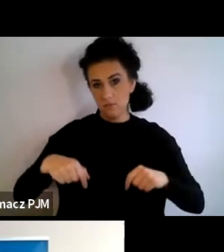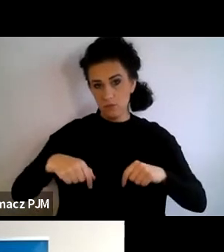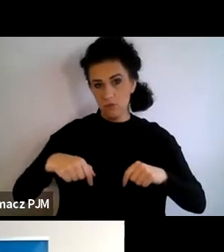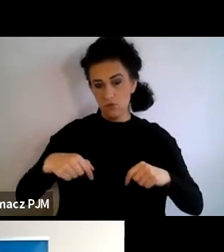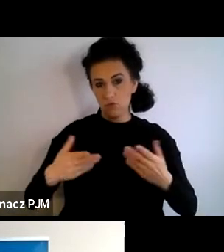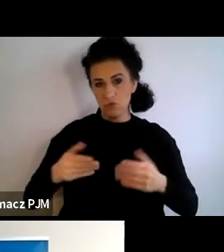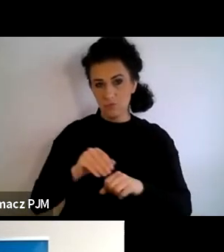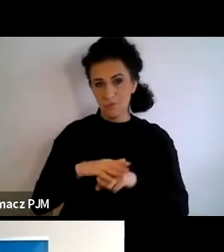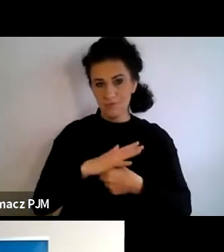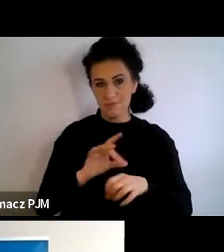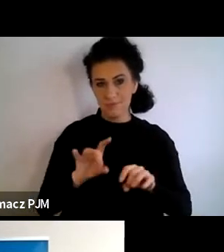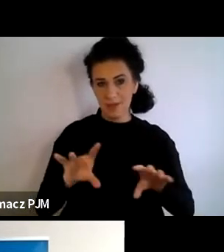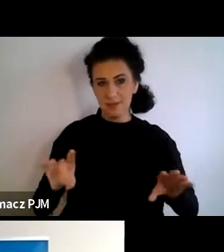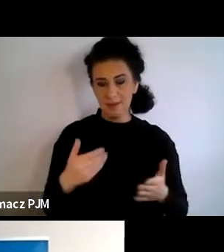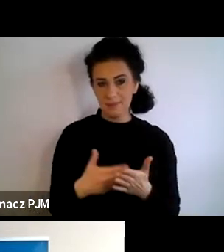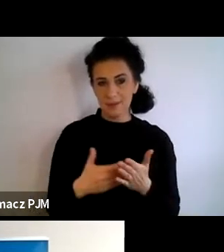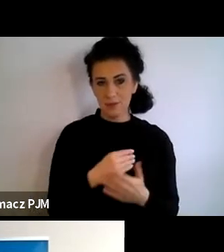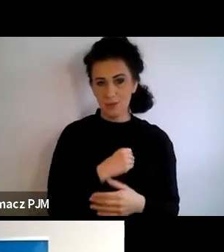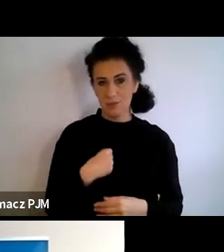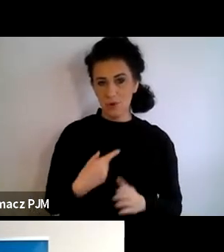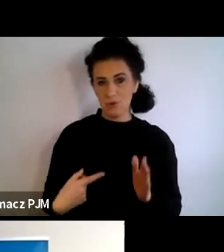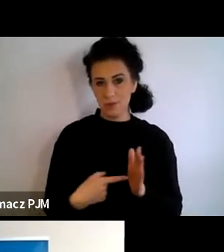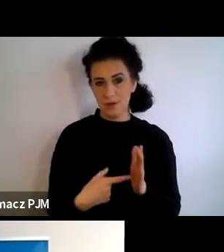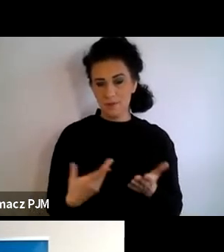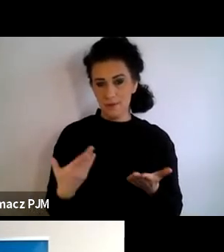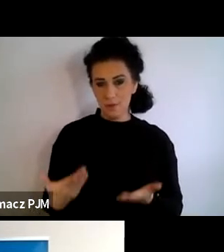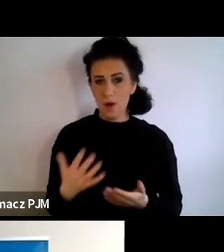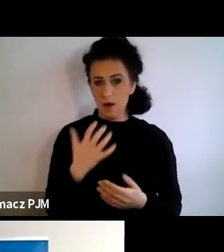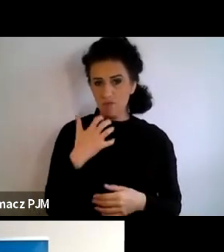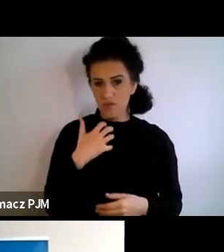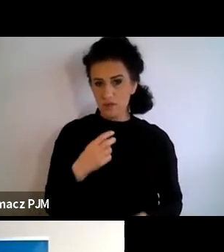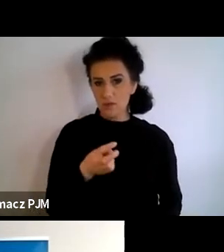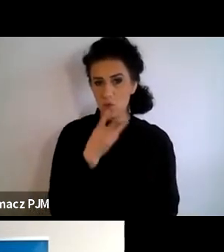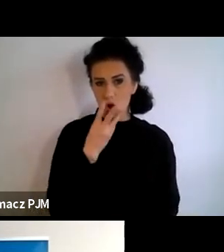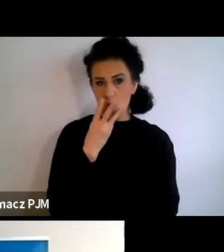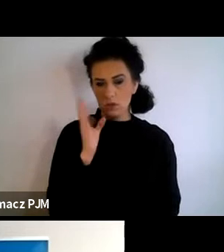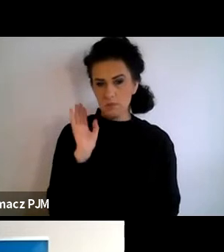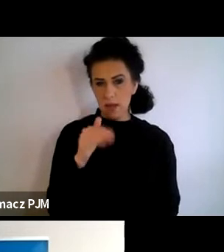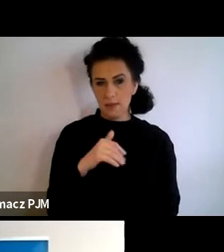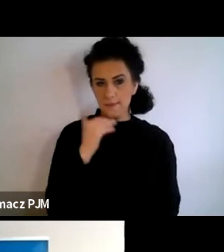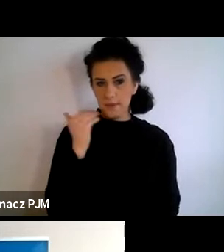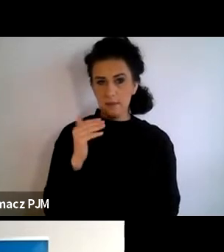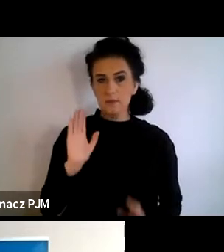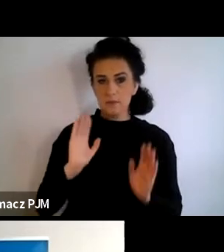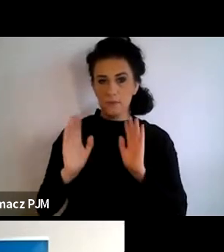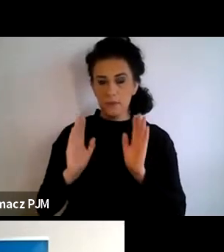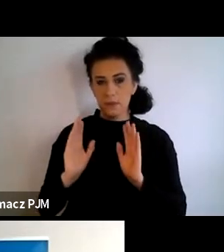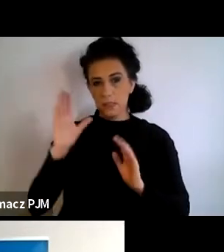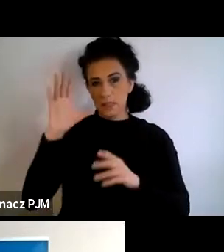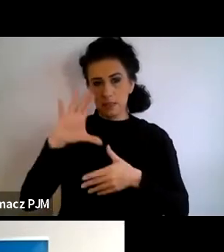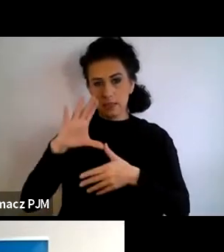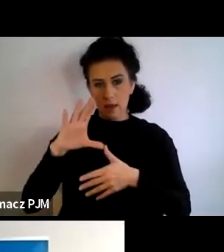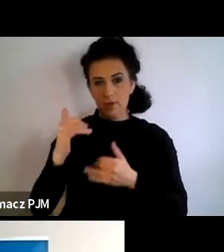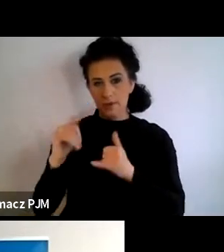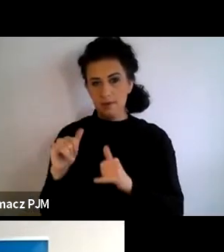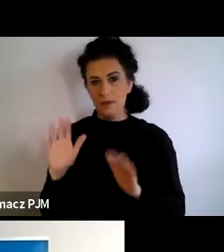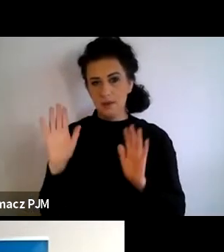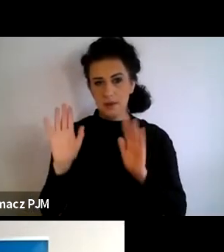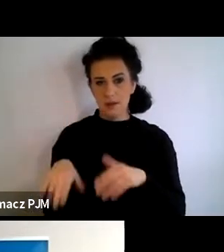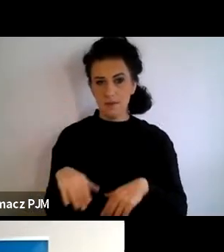na pandemię. Wcześniej normalnie ludziom wystarczył WhatsApp, ludziom wystarczył Skype, który i tak już się wydawał